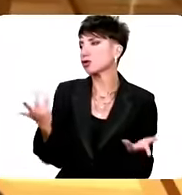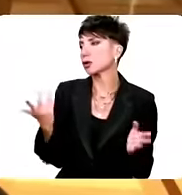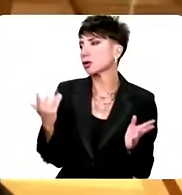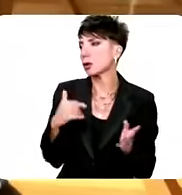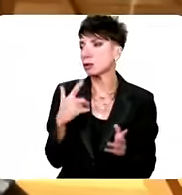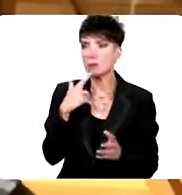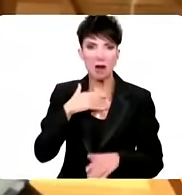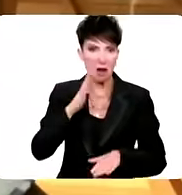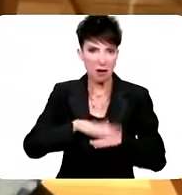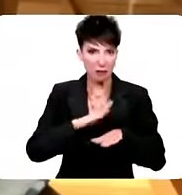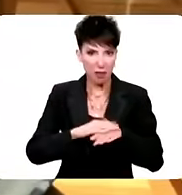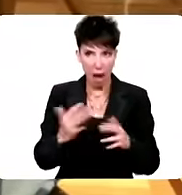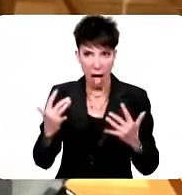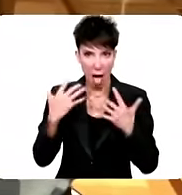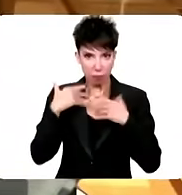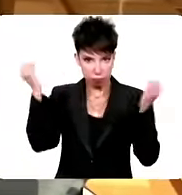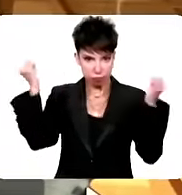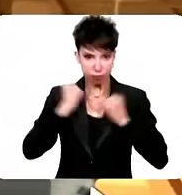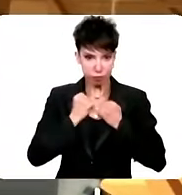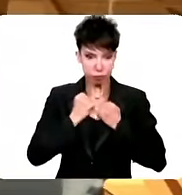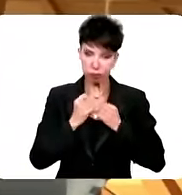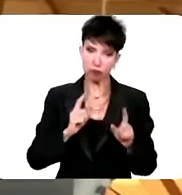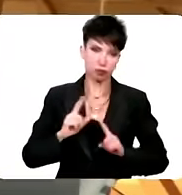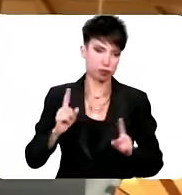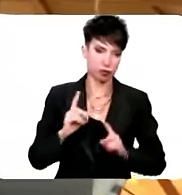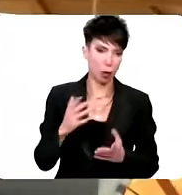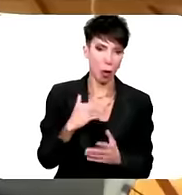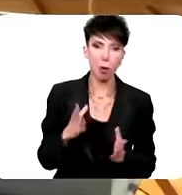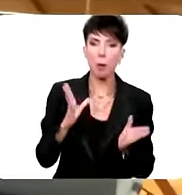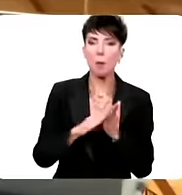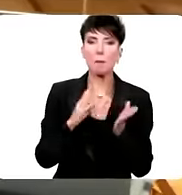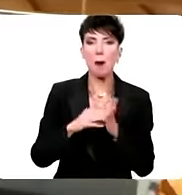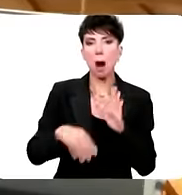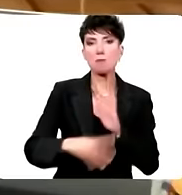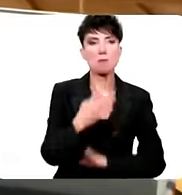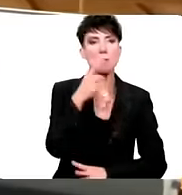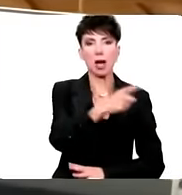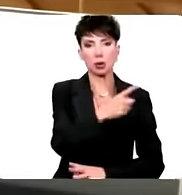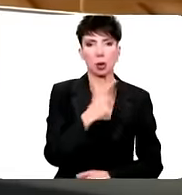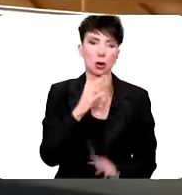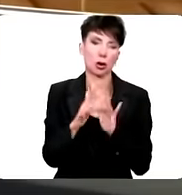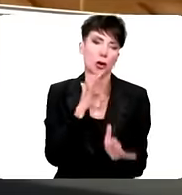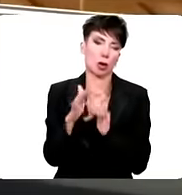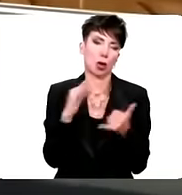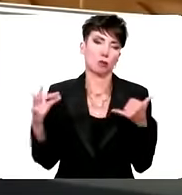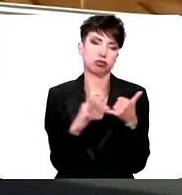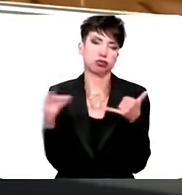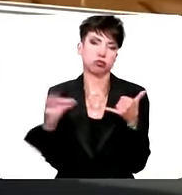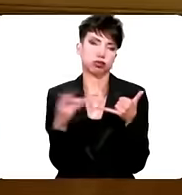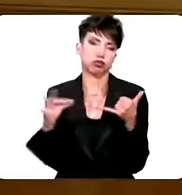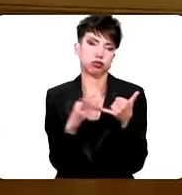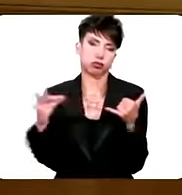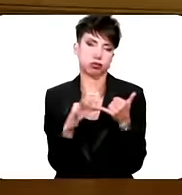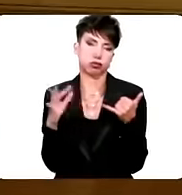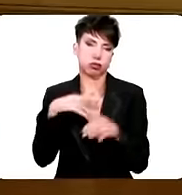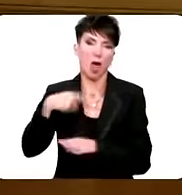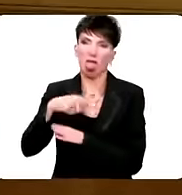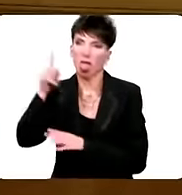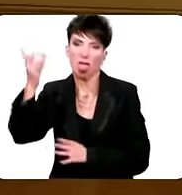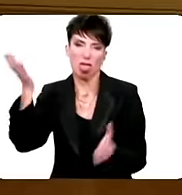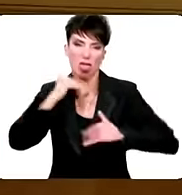του πολιτικού του λόγου δεν κατάφερε καν να είναι δεύτερος. Διότι το Πασόκ είχε ένα ξεκάθαρο στόχο απέναντι, κατά την άποψή μου, σε έναν